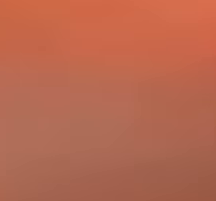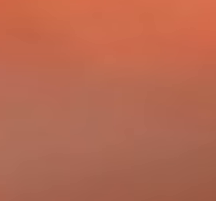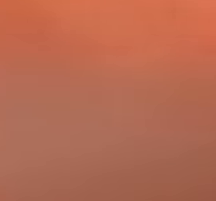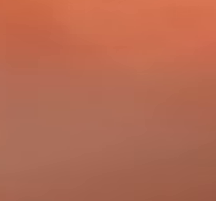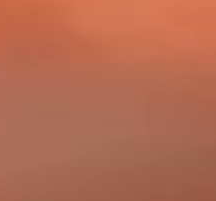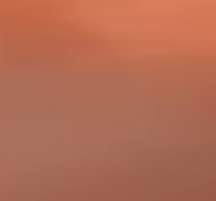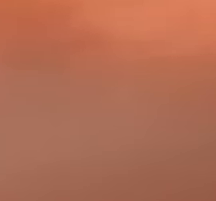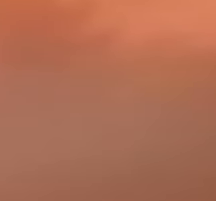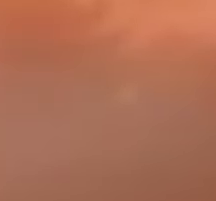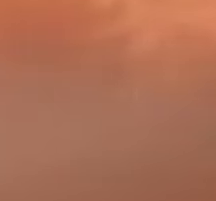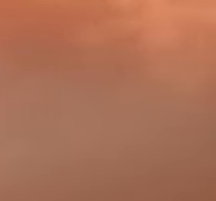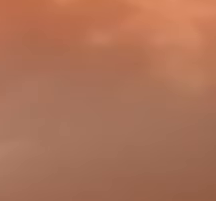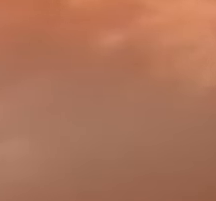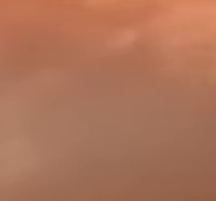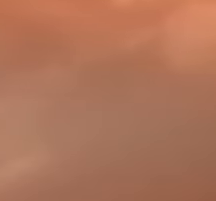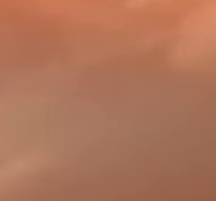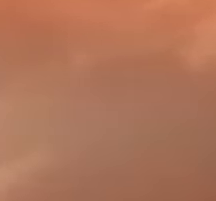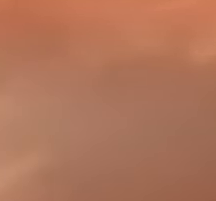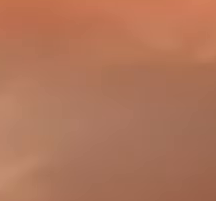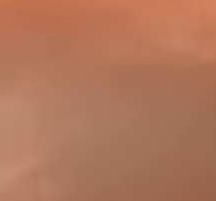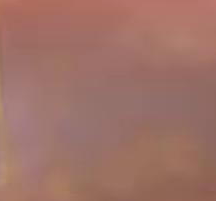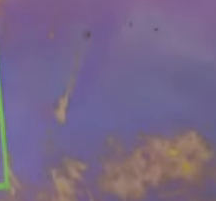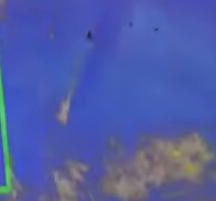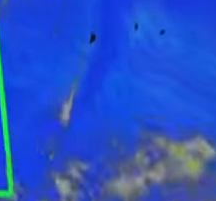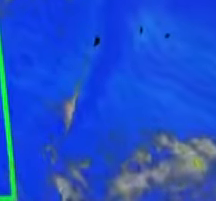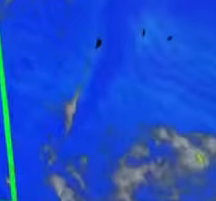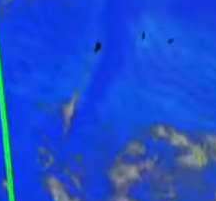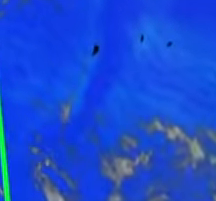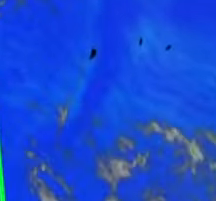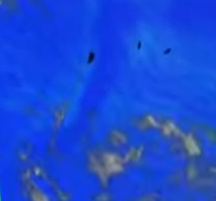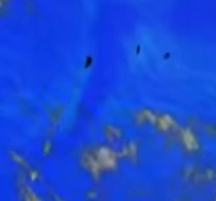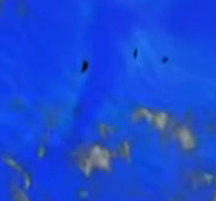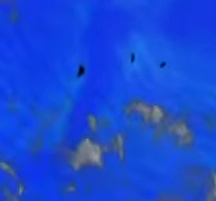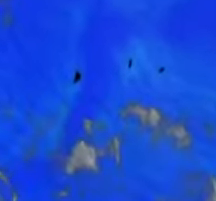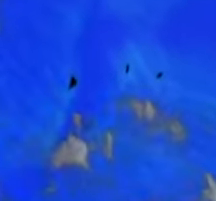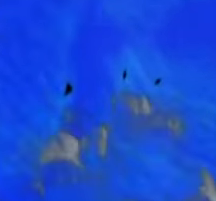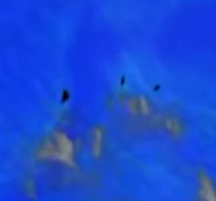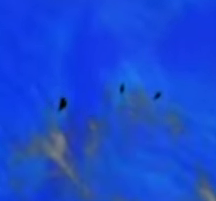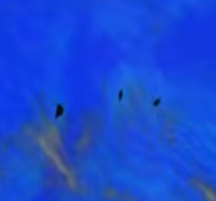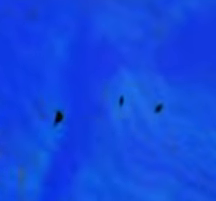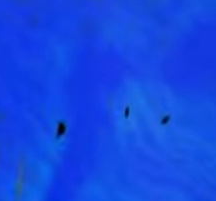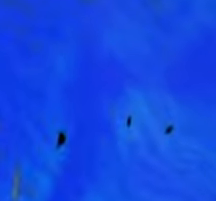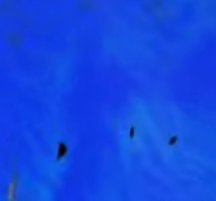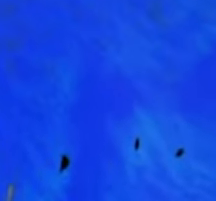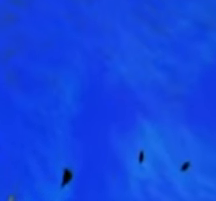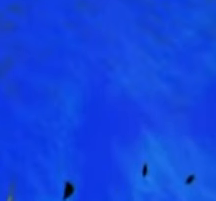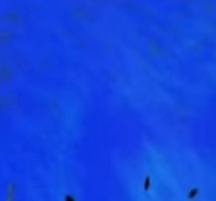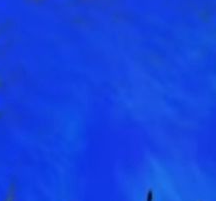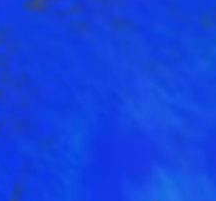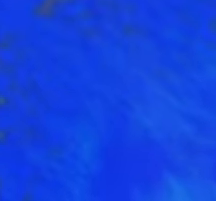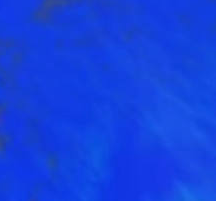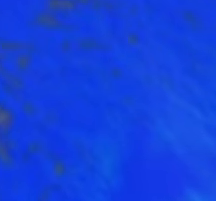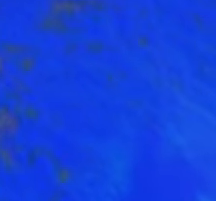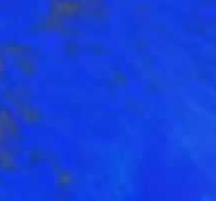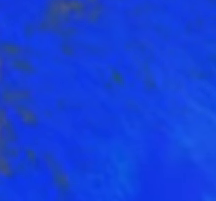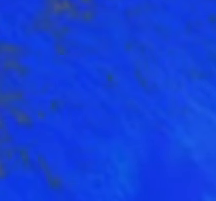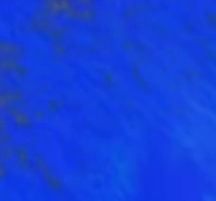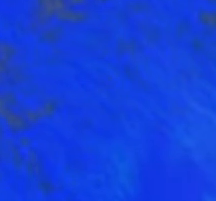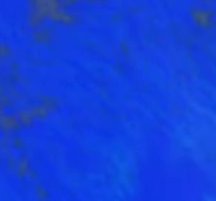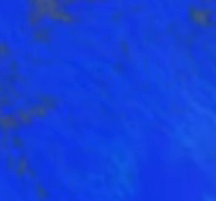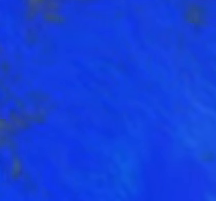Palawan, La Union at sa Cotabato City. At yan po ang magiging lagay ng panahon. Ako po si Ariel Rojas. Ingat ka,